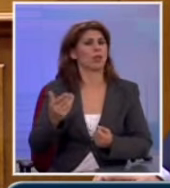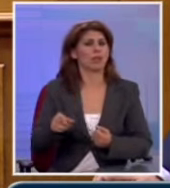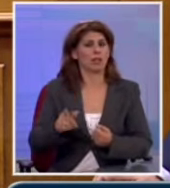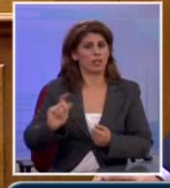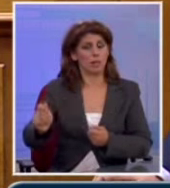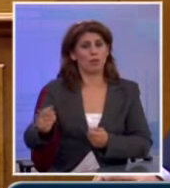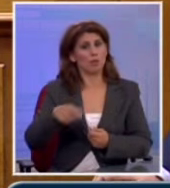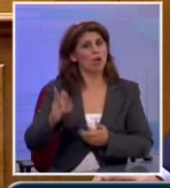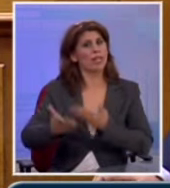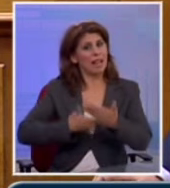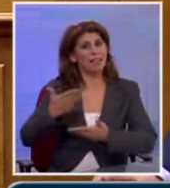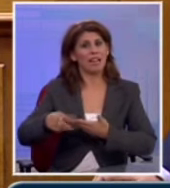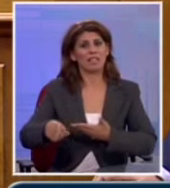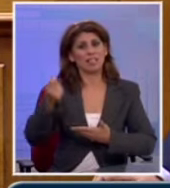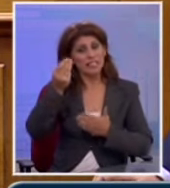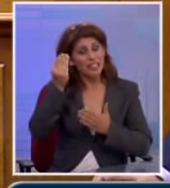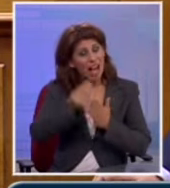την αξία?